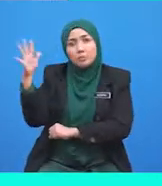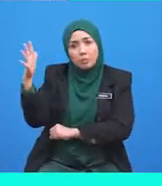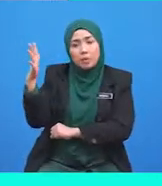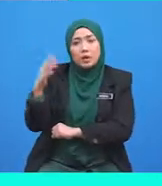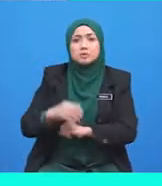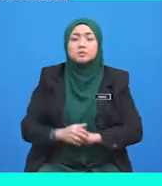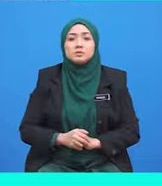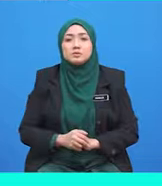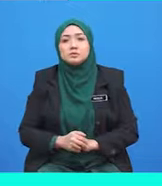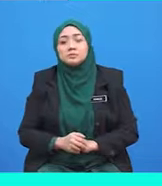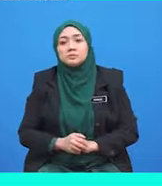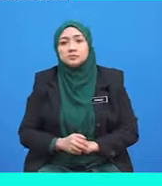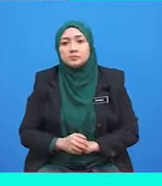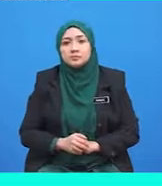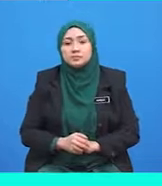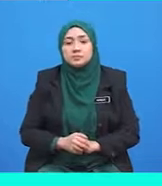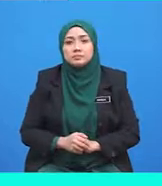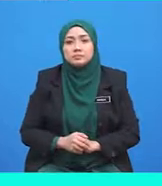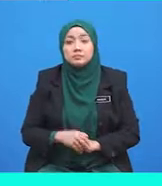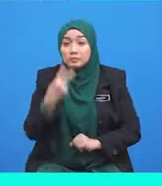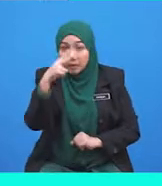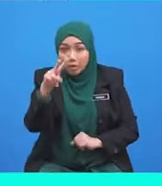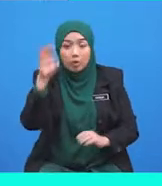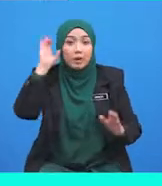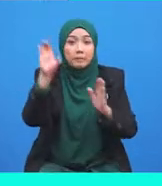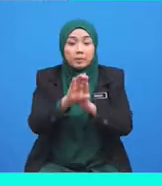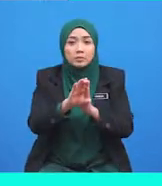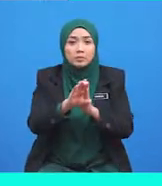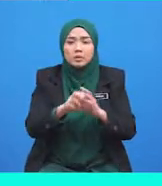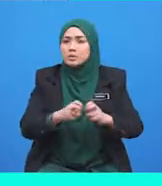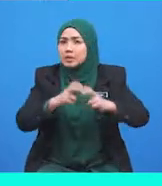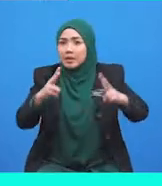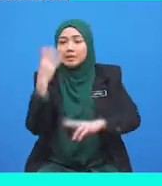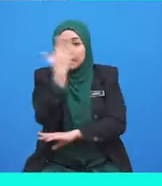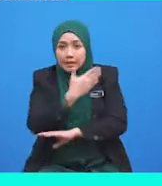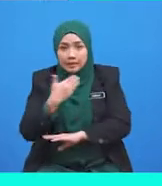Murid-murid lihat pula gambar berikut. Unik bukan tembikar yang ditunjukkan itu?